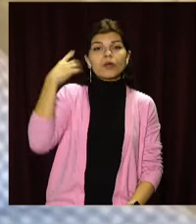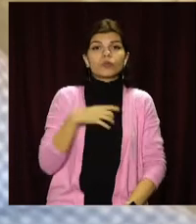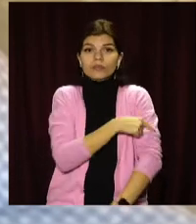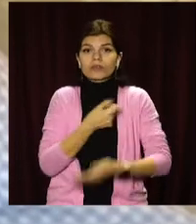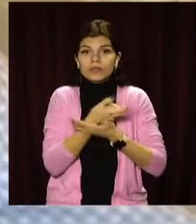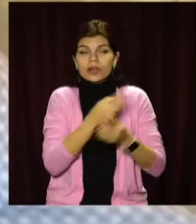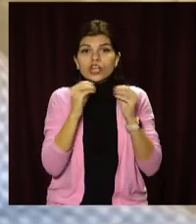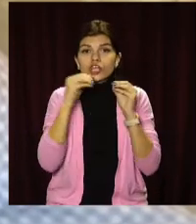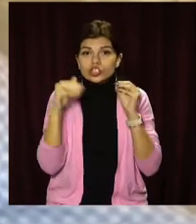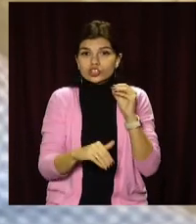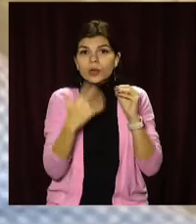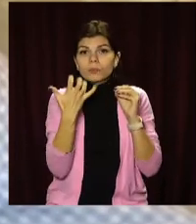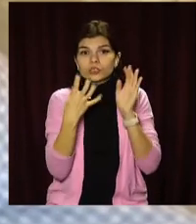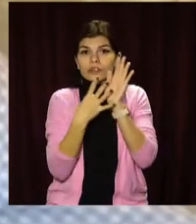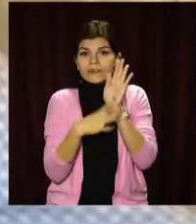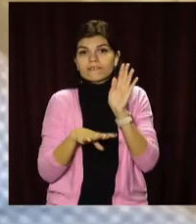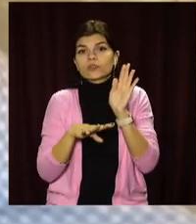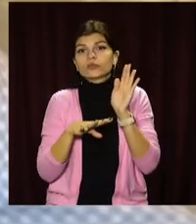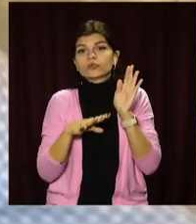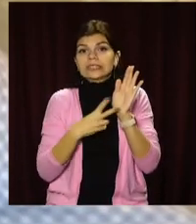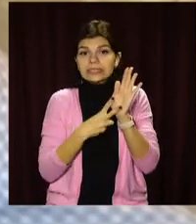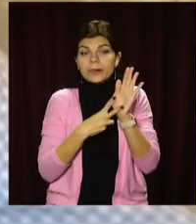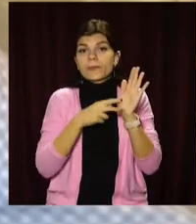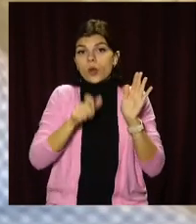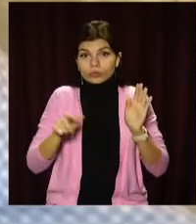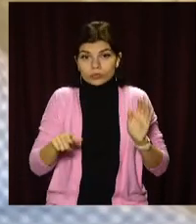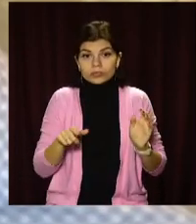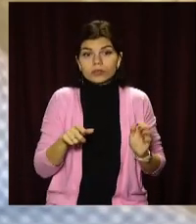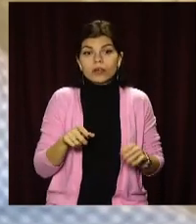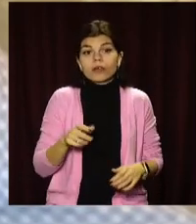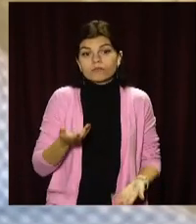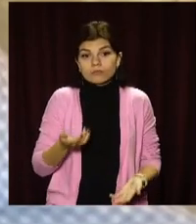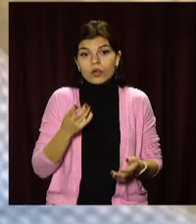госпіталізовано 10 597 осіб проти